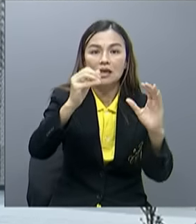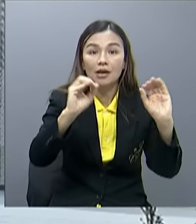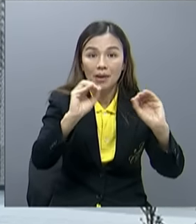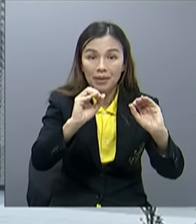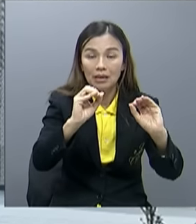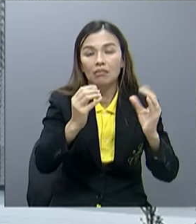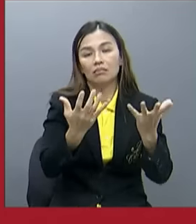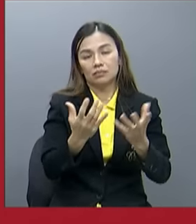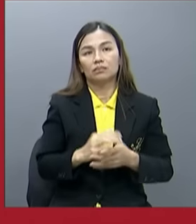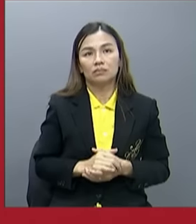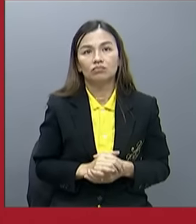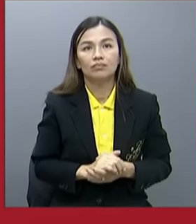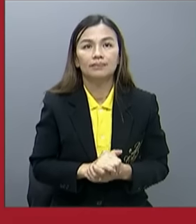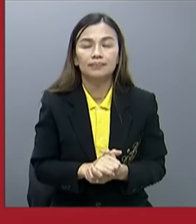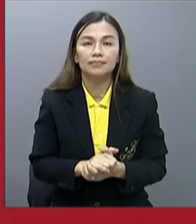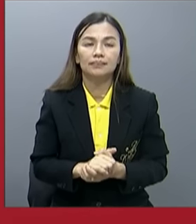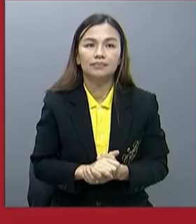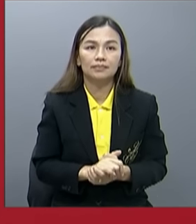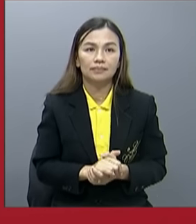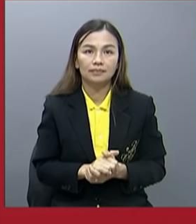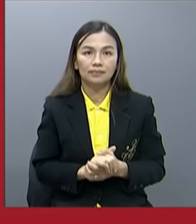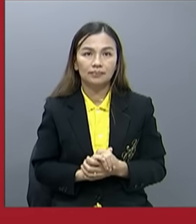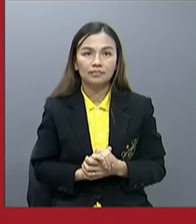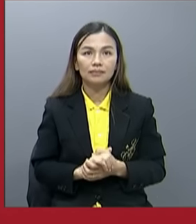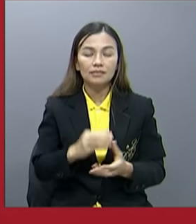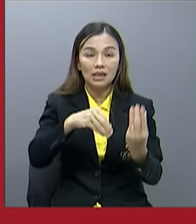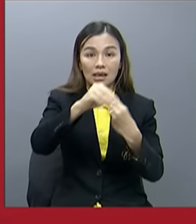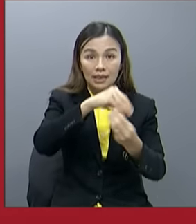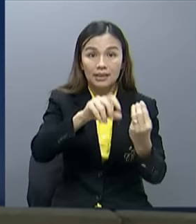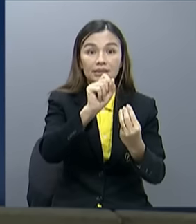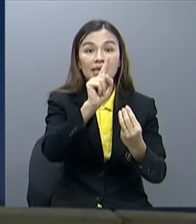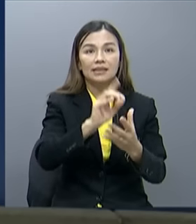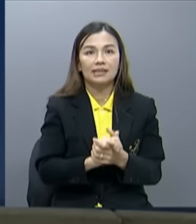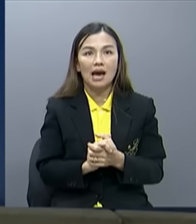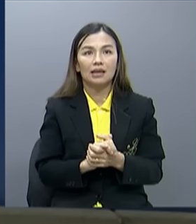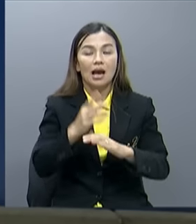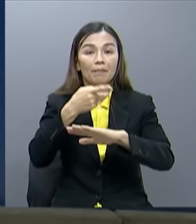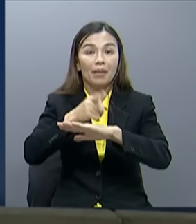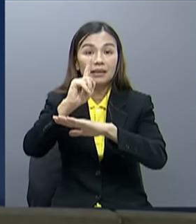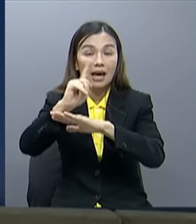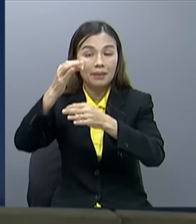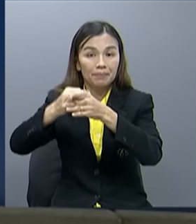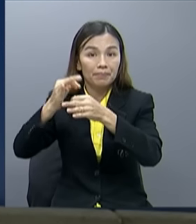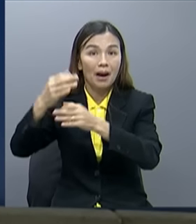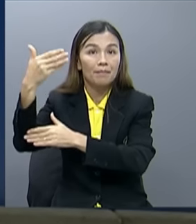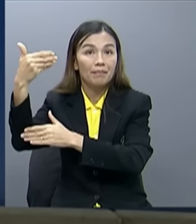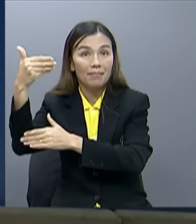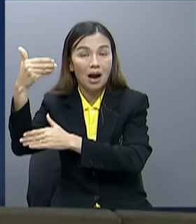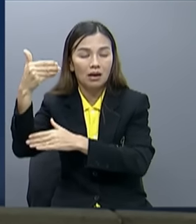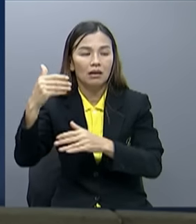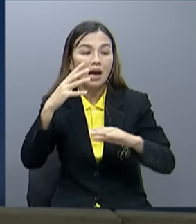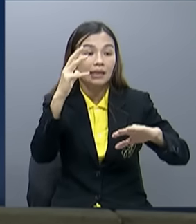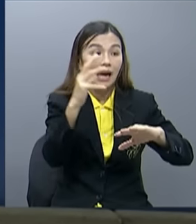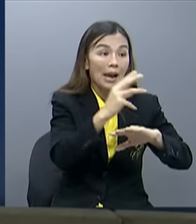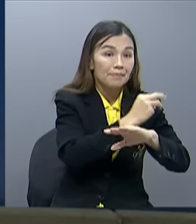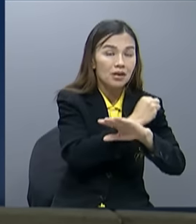ได้ครับ ในทางเศรษฐศาสตร์ค่ะการที่ประธานบอร์ดแบงก์ชาติไม่ใกล้ชิดการเมืองจะถือเป็นความน่